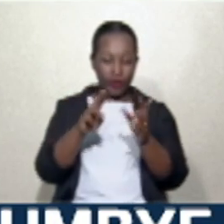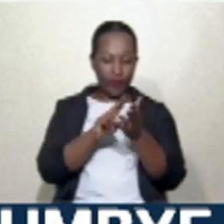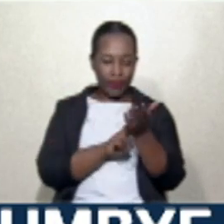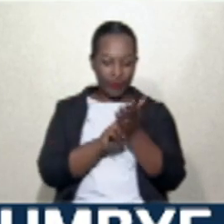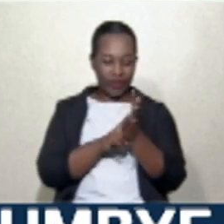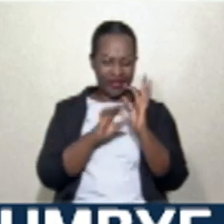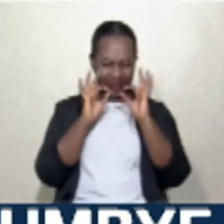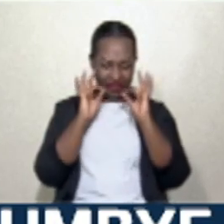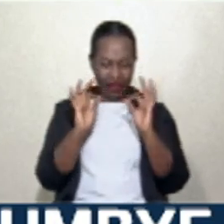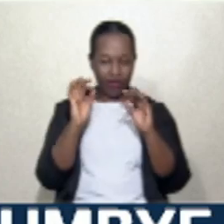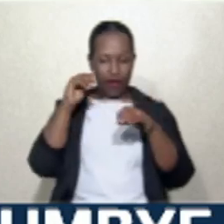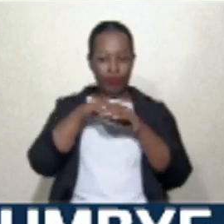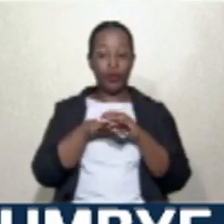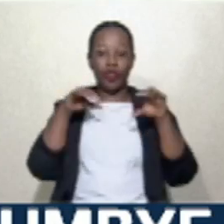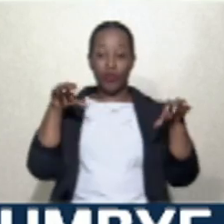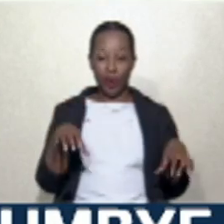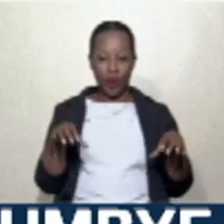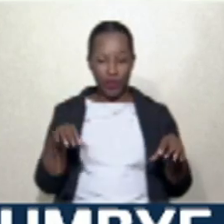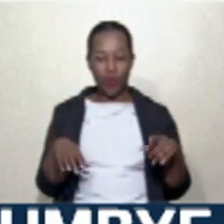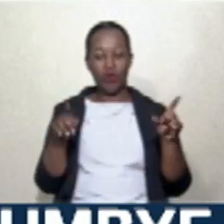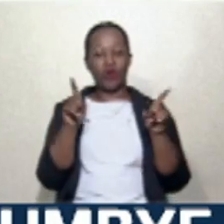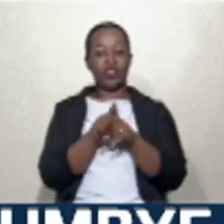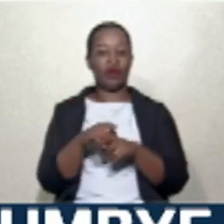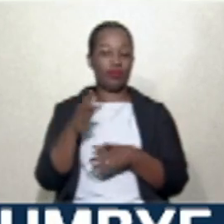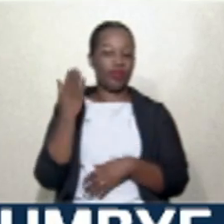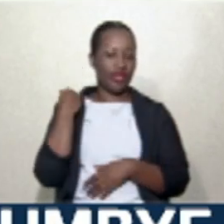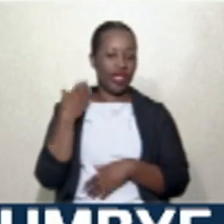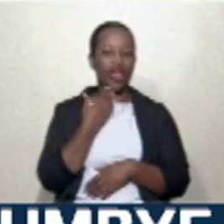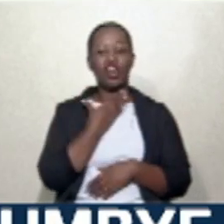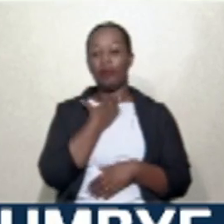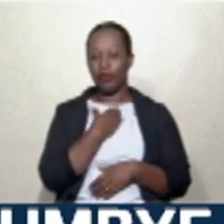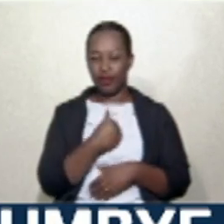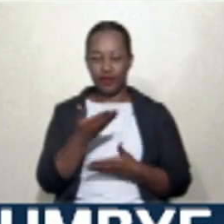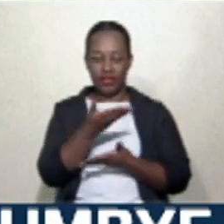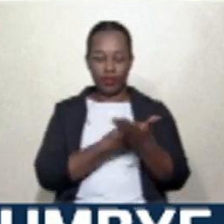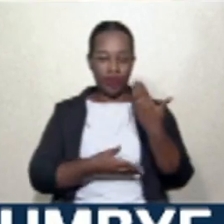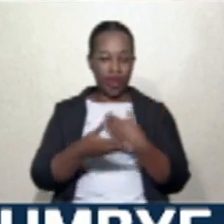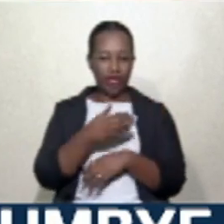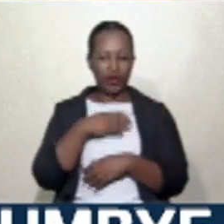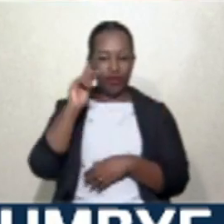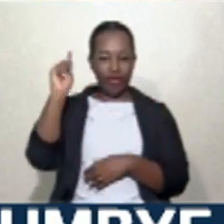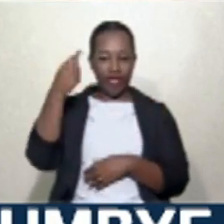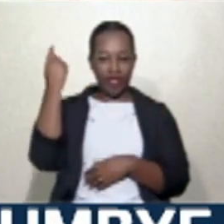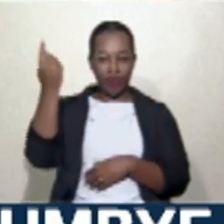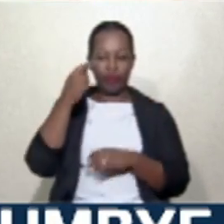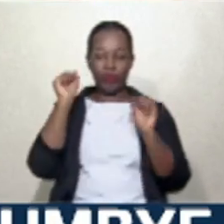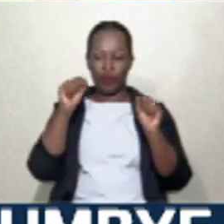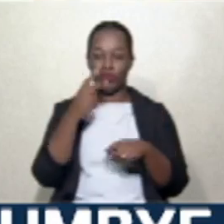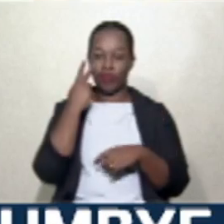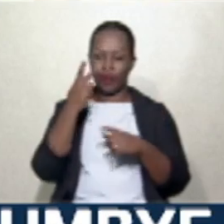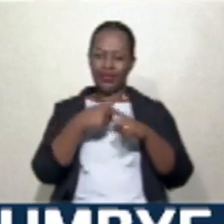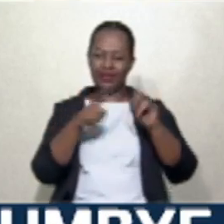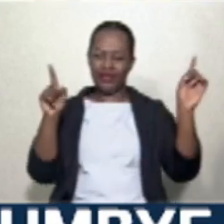muri Repubulika ya Demokarasi ya Congo nk'uko byari byifujwe mu biganiro bya Nairobi, hari kuboneka itandukaniro